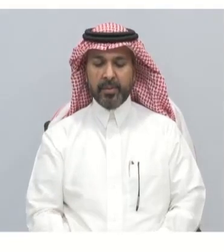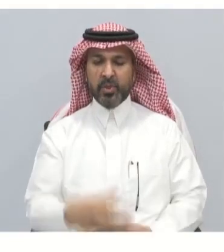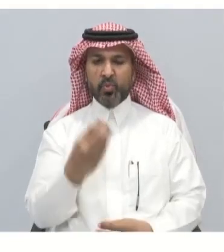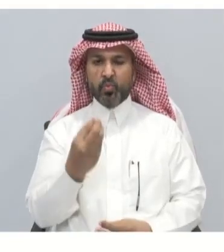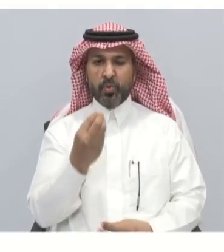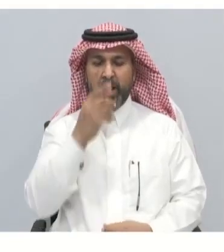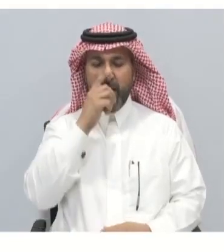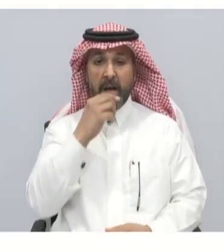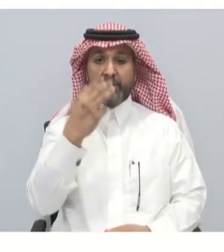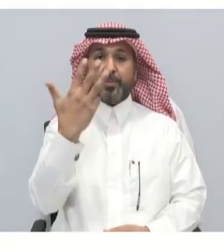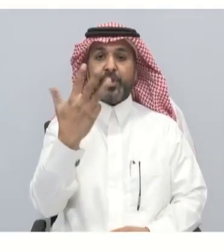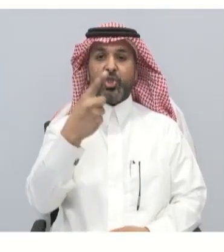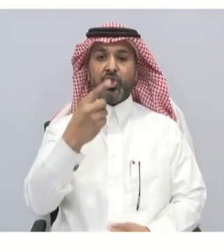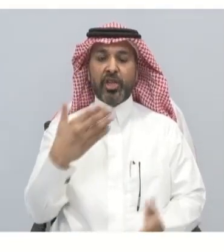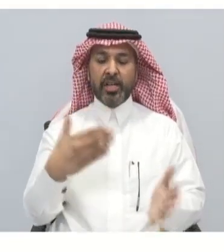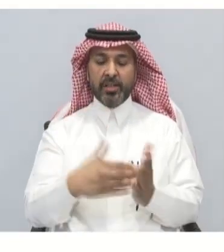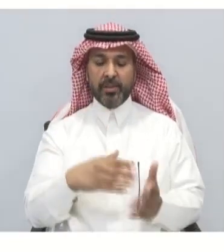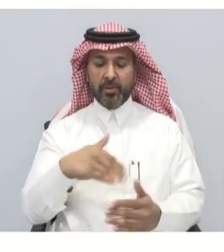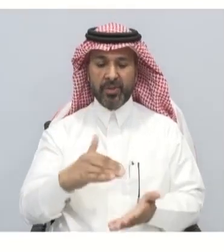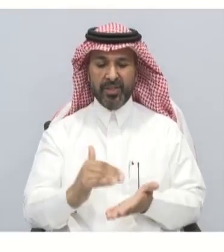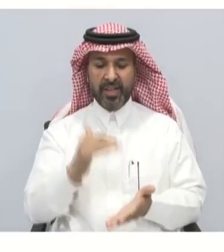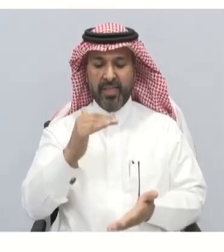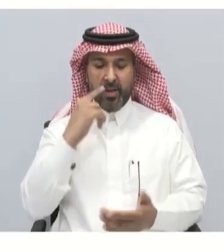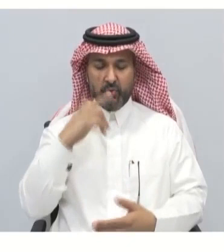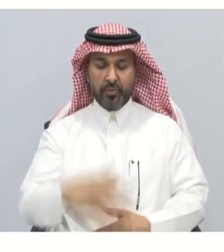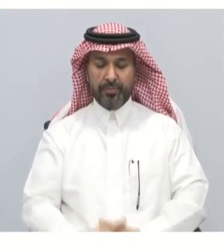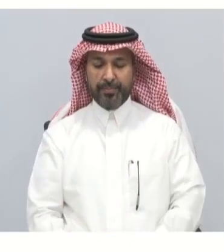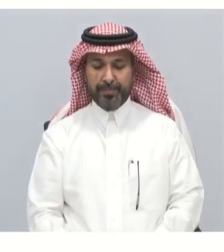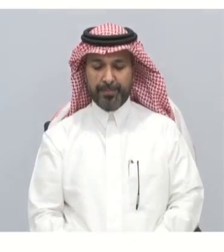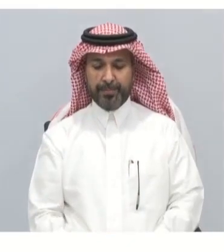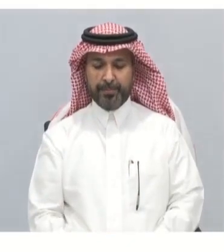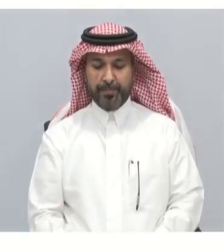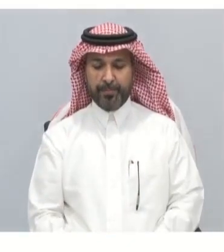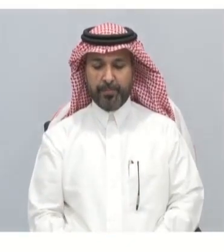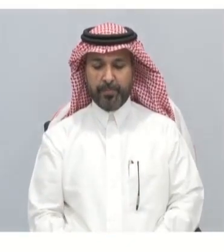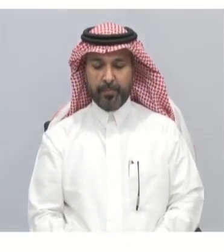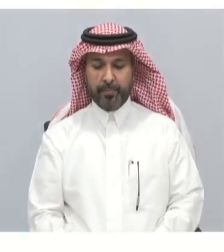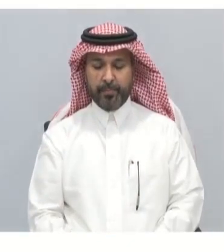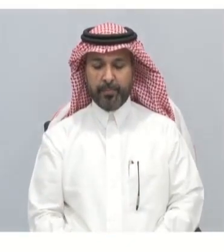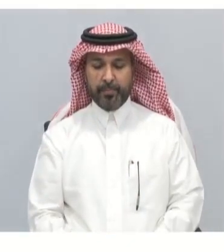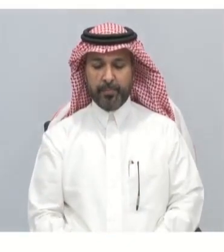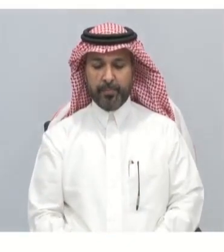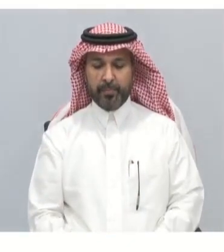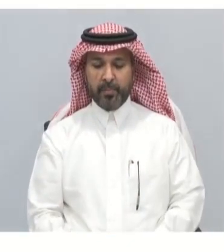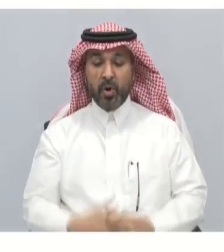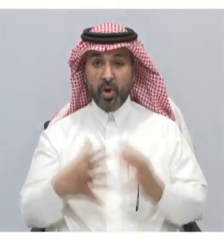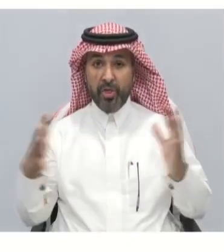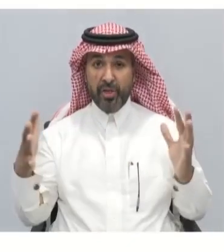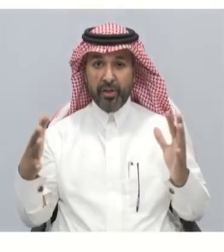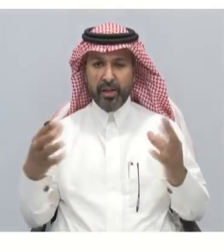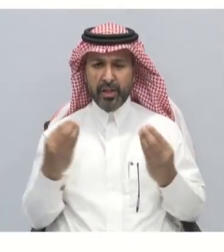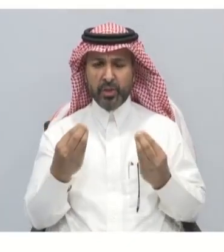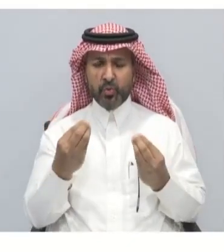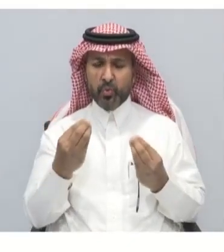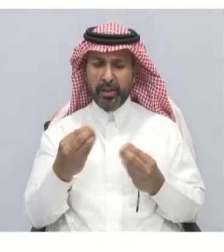نصل الى 19 ريال نزيد لاننا اقل منها طيب هل نزيد كثير هل